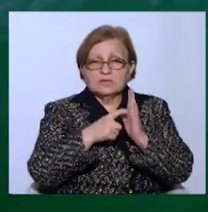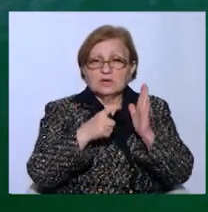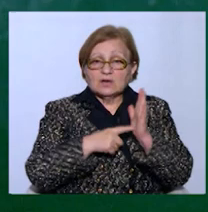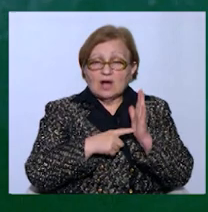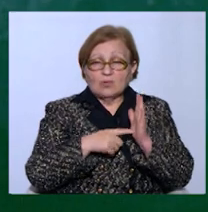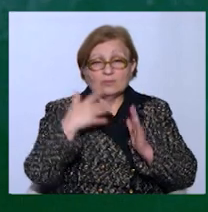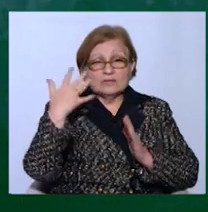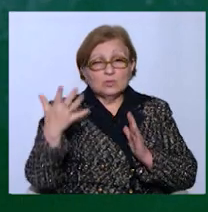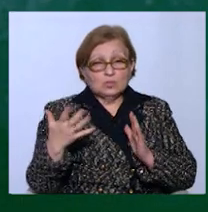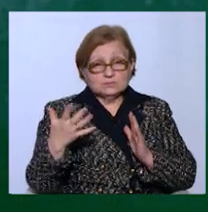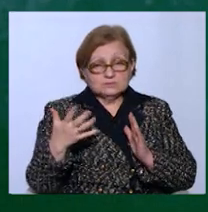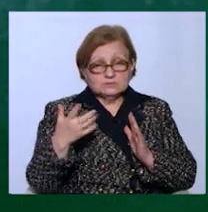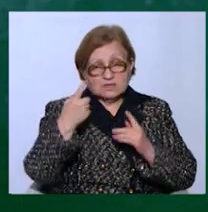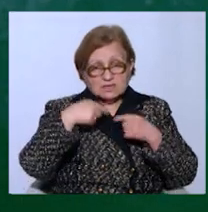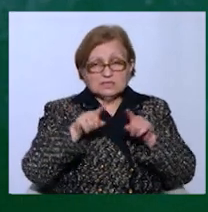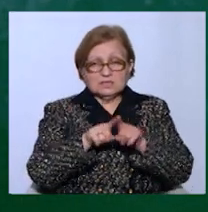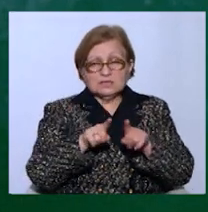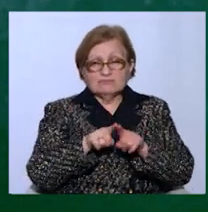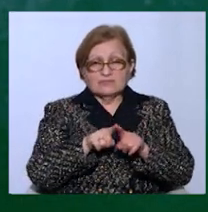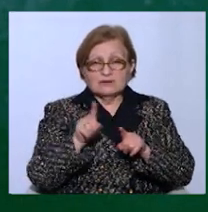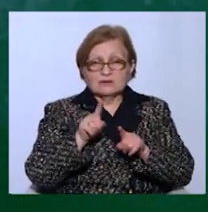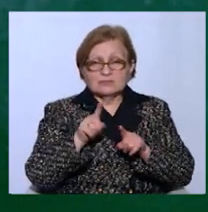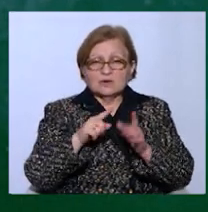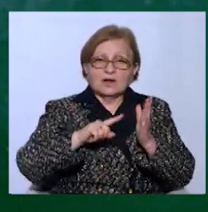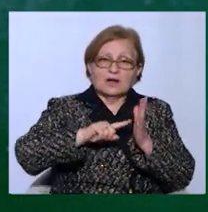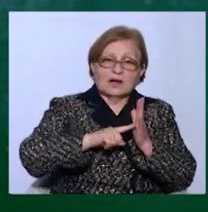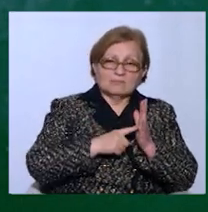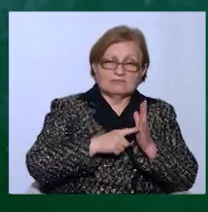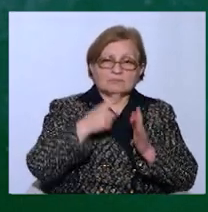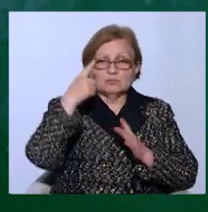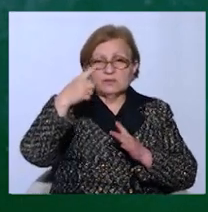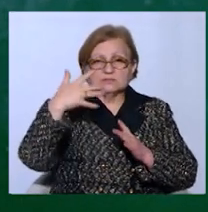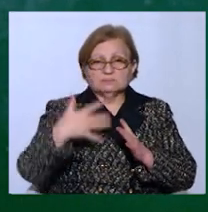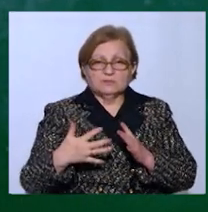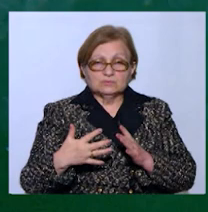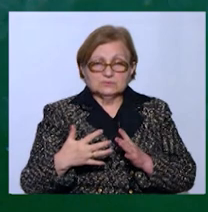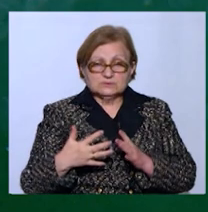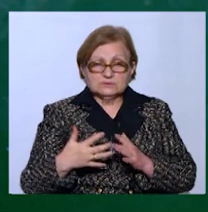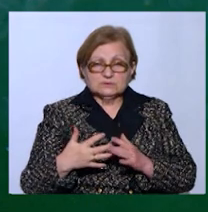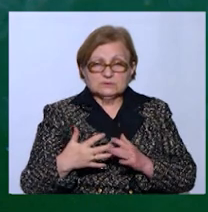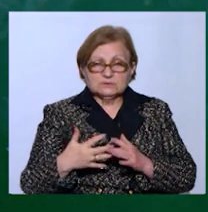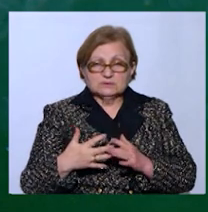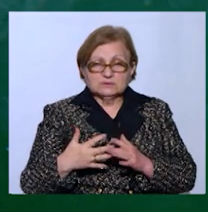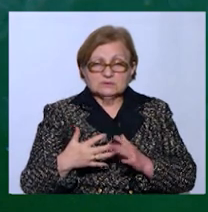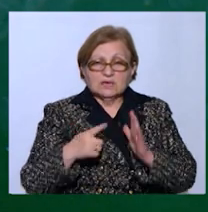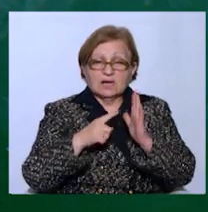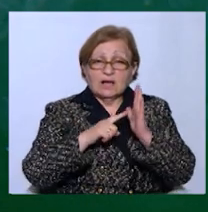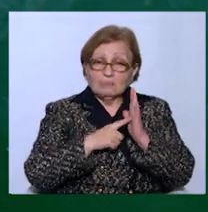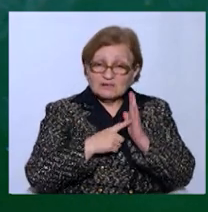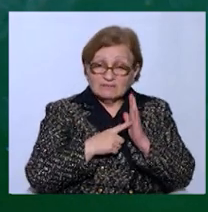გაყოფილი 5-ზე, ეს იგივეა რაც გამრავლებული 1 მე-5-ზე. მაშ